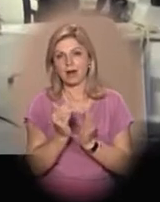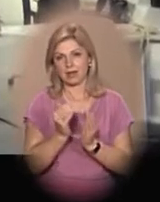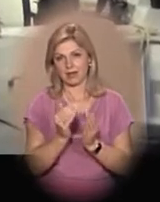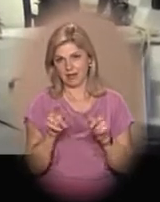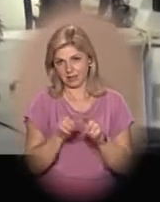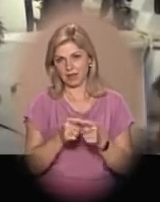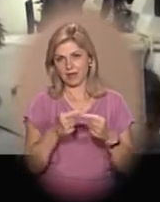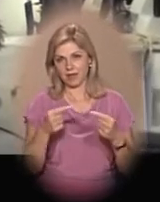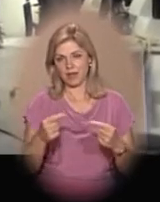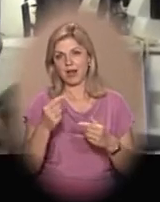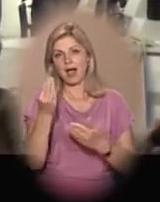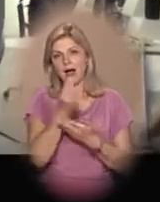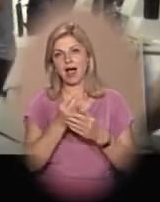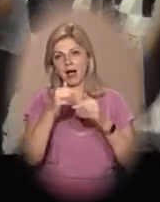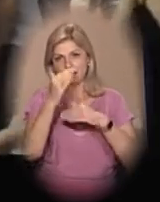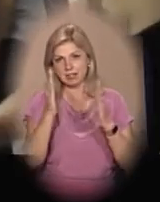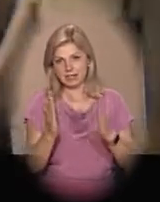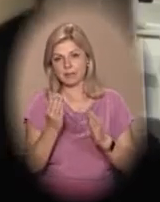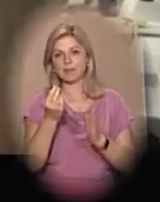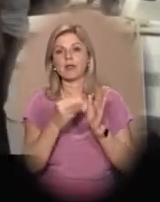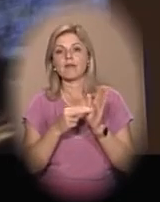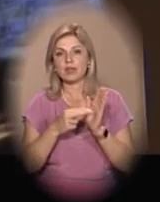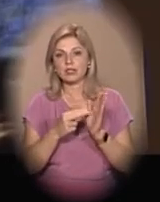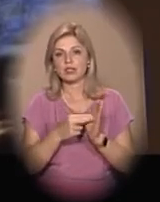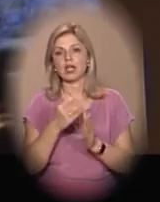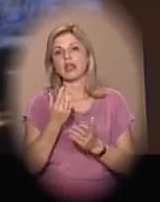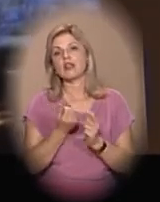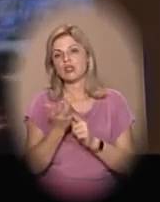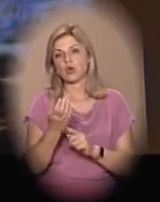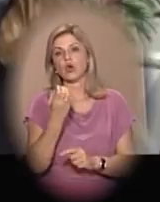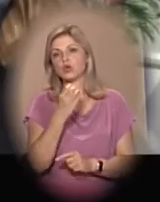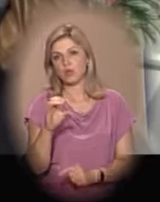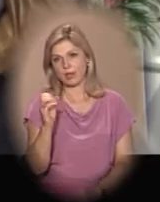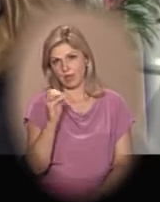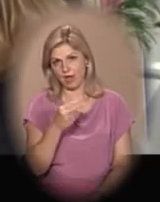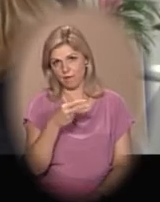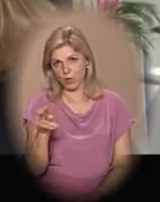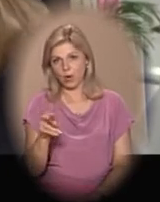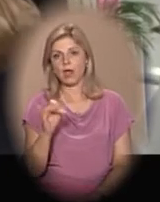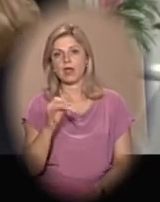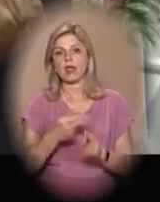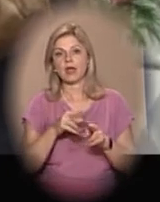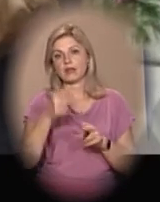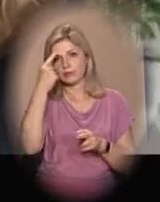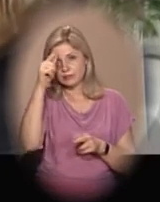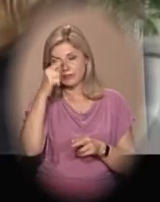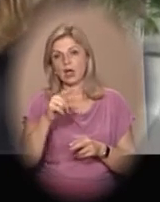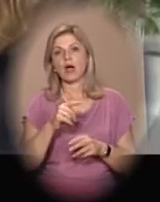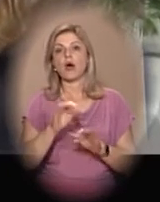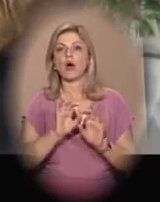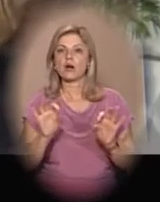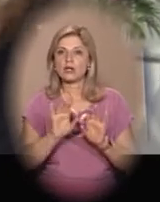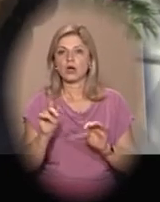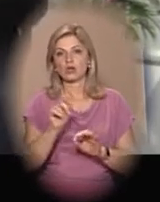цифрової картини. Передбачувана вартість Джоконди, що жила, декілька сотень євро. Творець проєкту Флоренс Азі Османов наголошує,